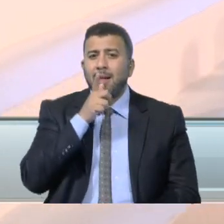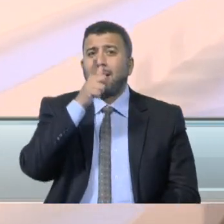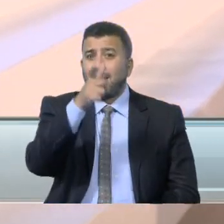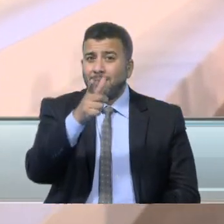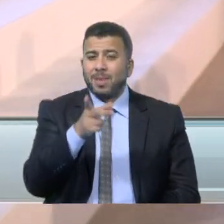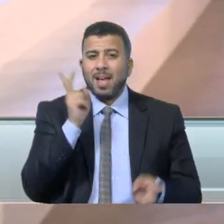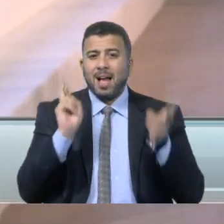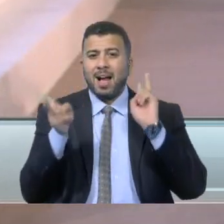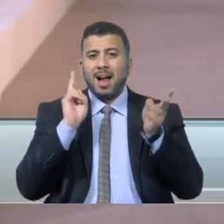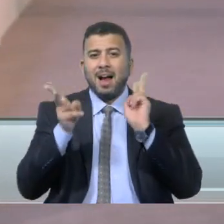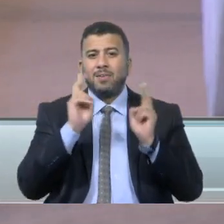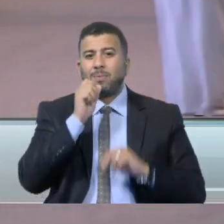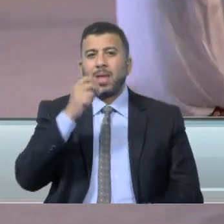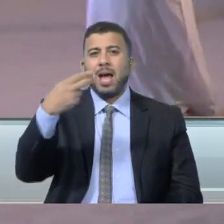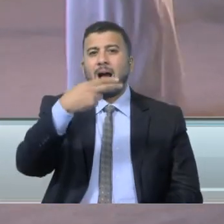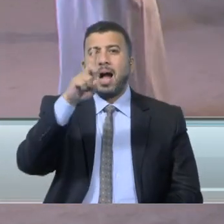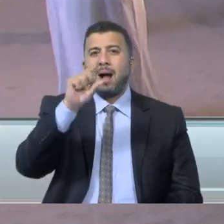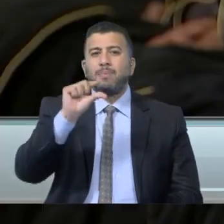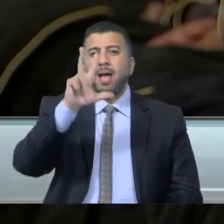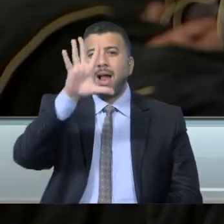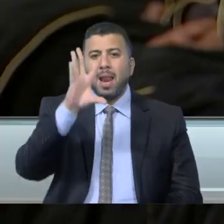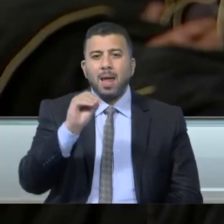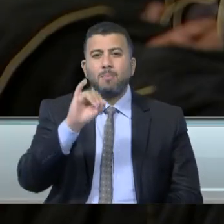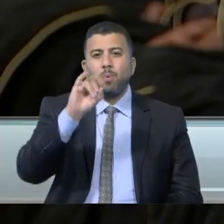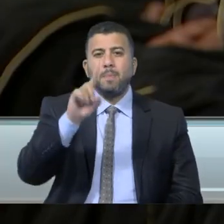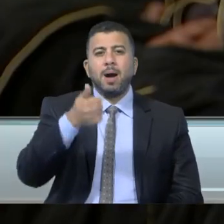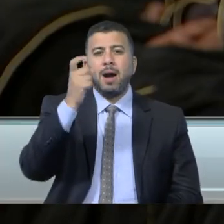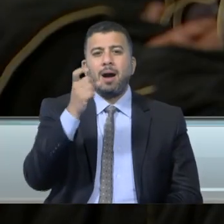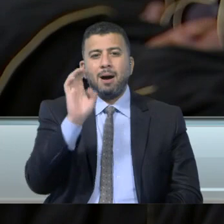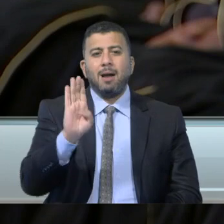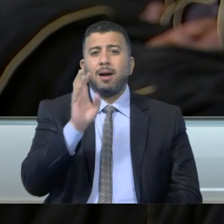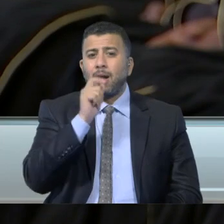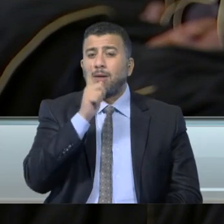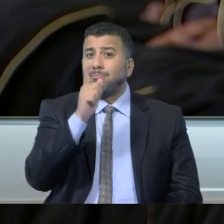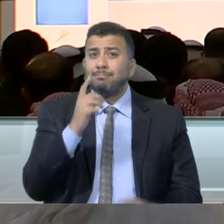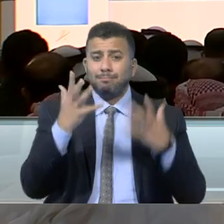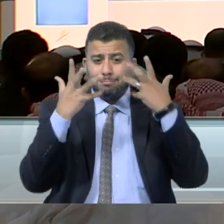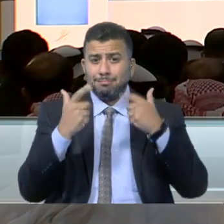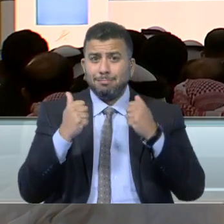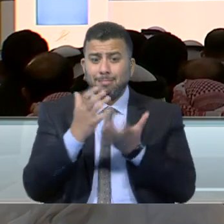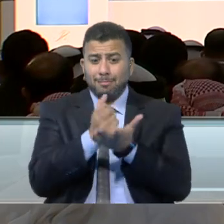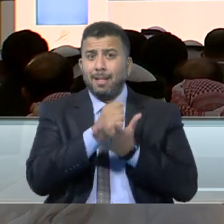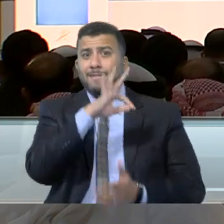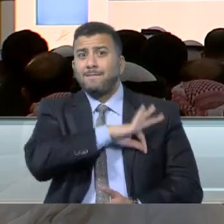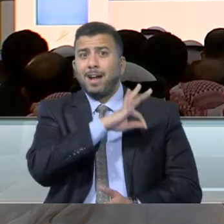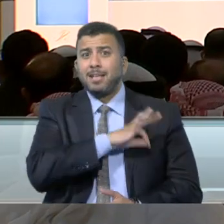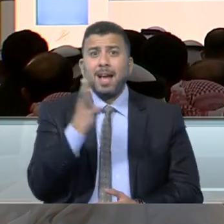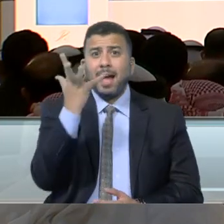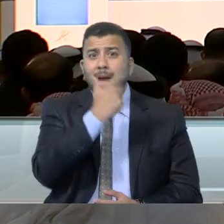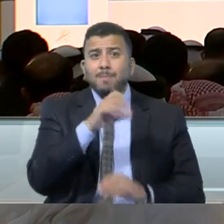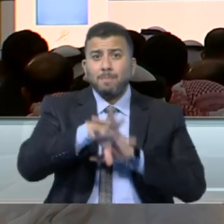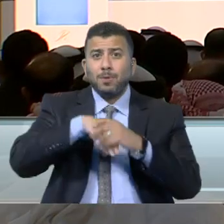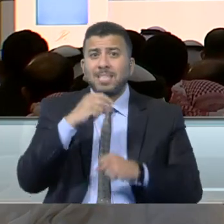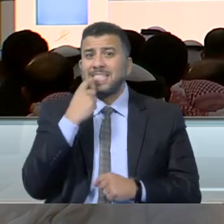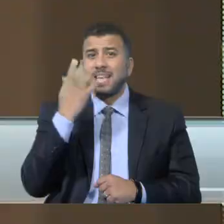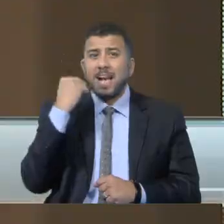خلال الحفل أشار عبد الله مبارك الدخان أمين عام الجمعية إلى ارتفاع أعداد المستفيدين منذ إطلاق المشروع